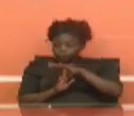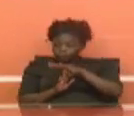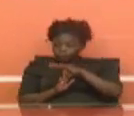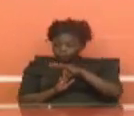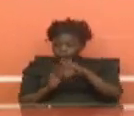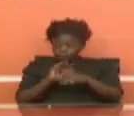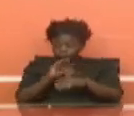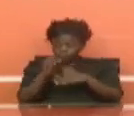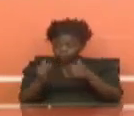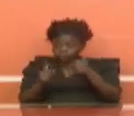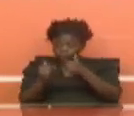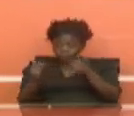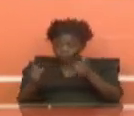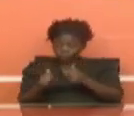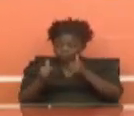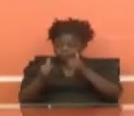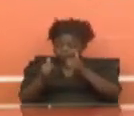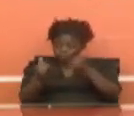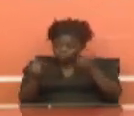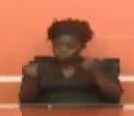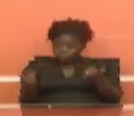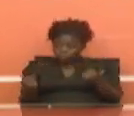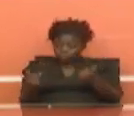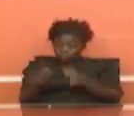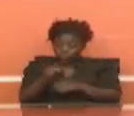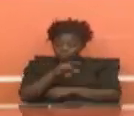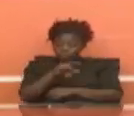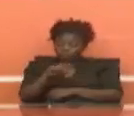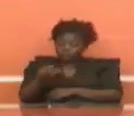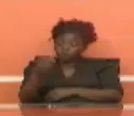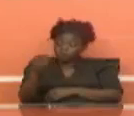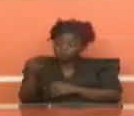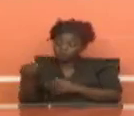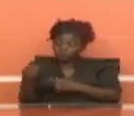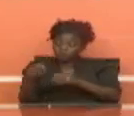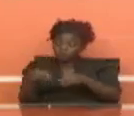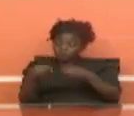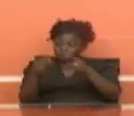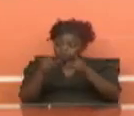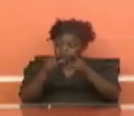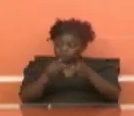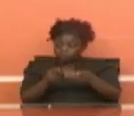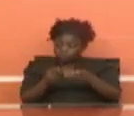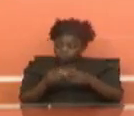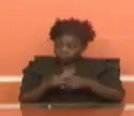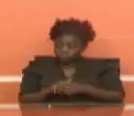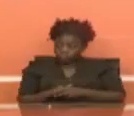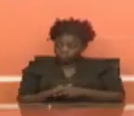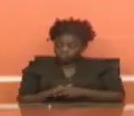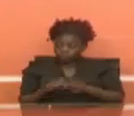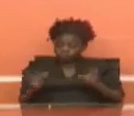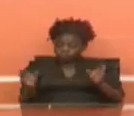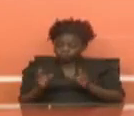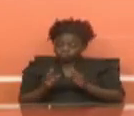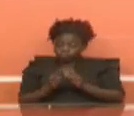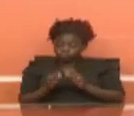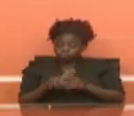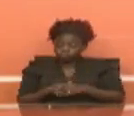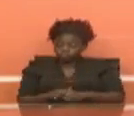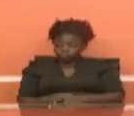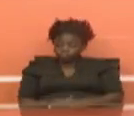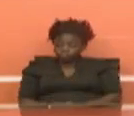Y'ennimiro yaffe gye tuzze tutambula nayo kati ekonye wiiki ssatu era etwongedde essuubi. Nze Dennis Kyobe, Kulabukedde